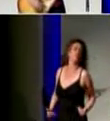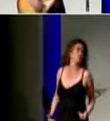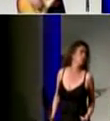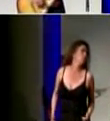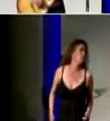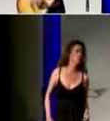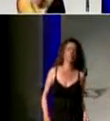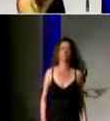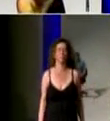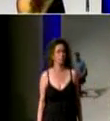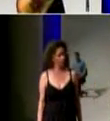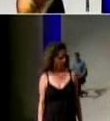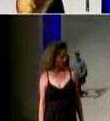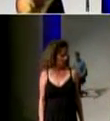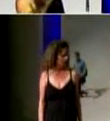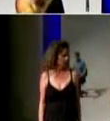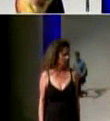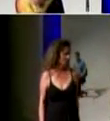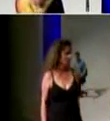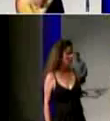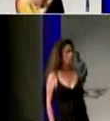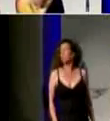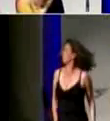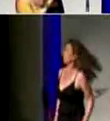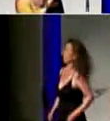j'en pourrai plus.